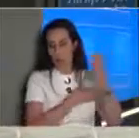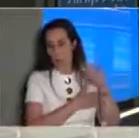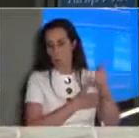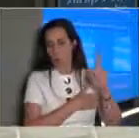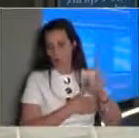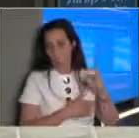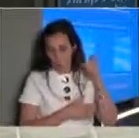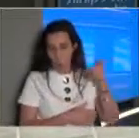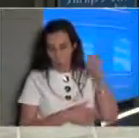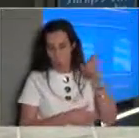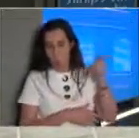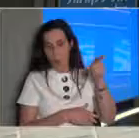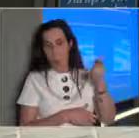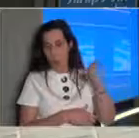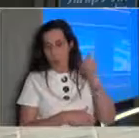כוח, הוא צריך,